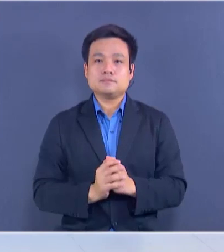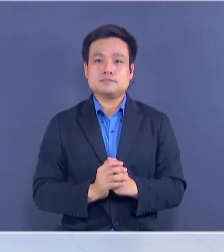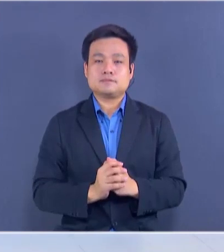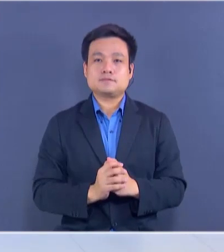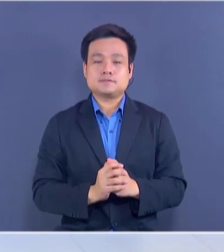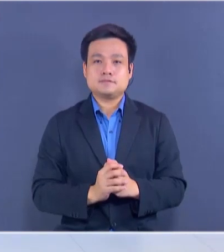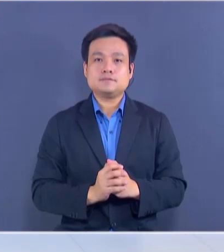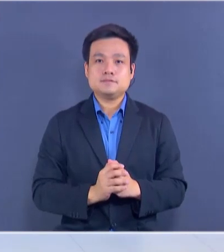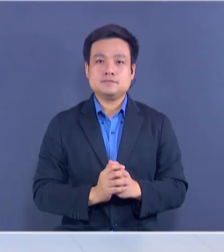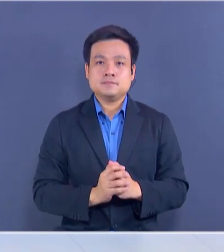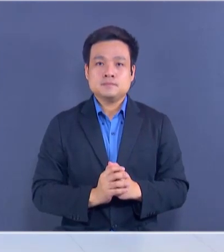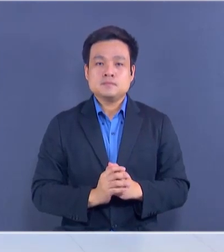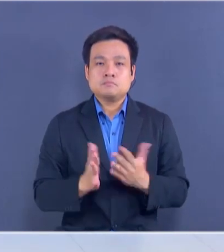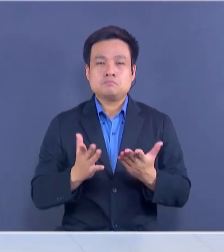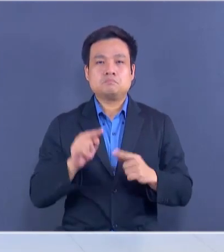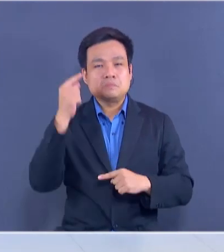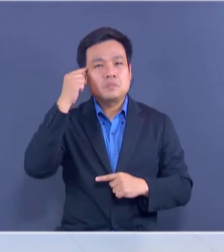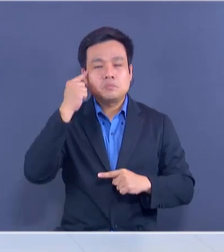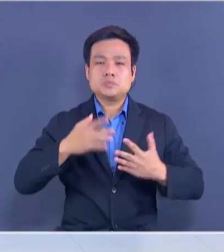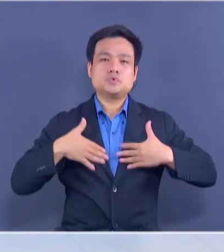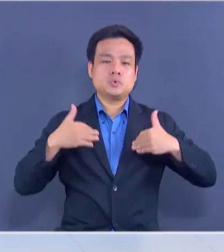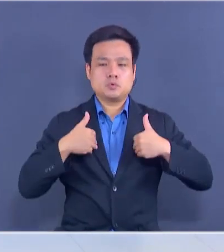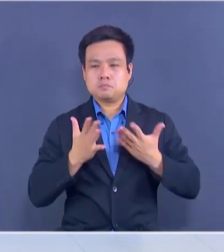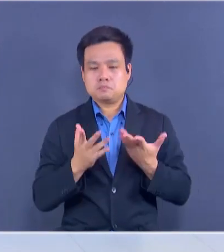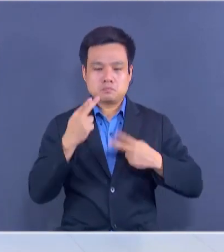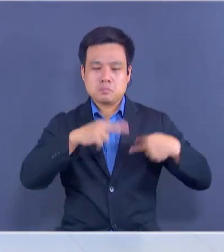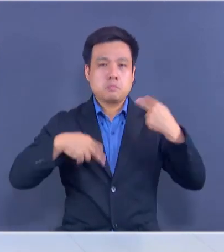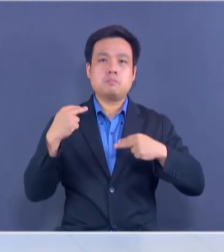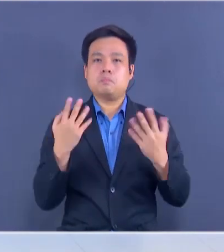แล้วก็สนุกสนานอย่างเดียวก ็ เกิดความไม่ระมัดระวังขึ้นนะครับอันนี้ก็ต้องเตือนภัยกัน